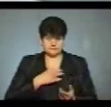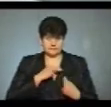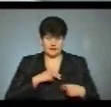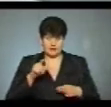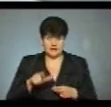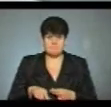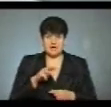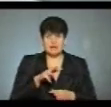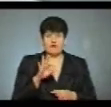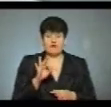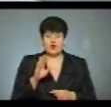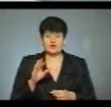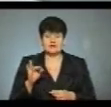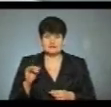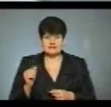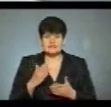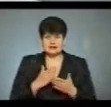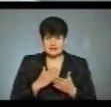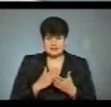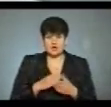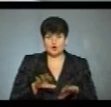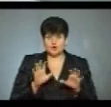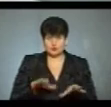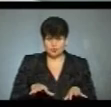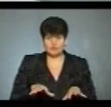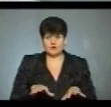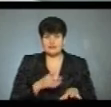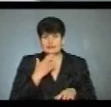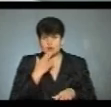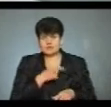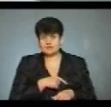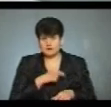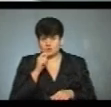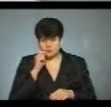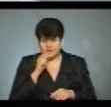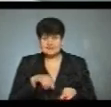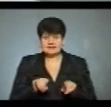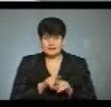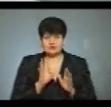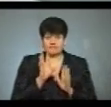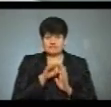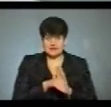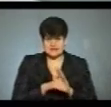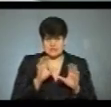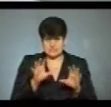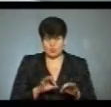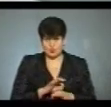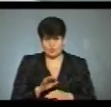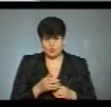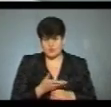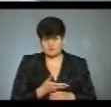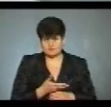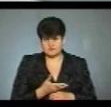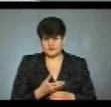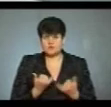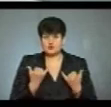Михайла Волинця, який є головою Конфедерації вільних профспілок України і народним депутатом України, теж внесений відповідний законопроєкт. Сьогодні